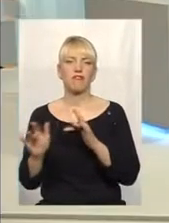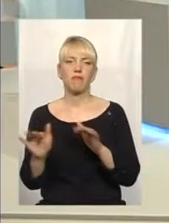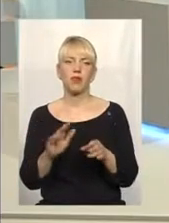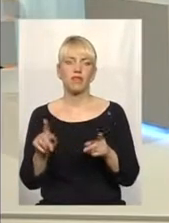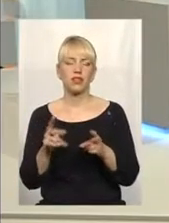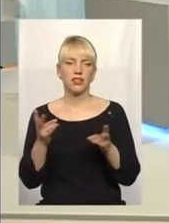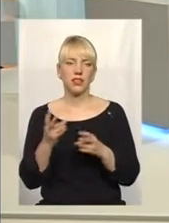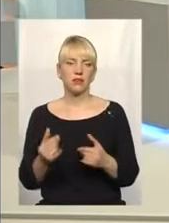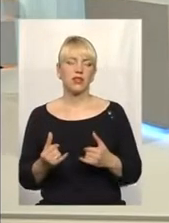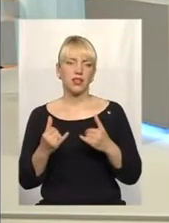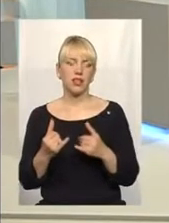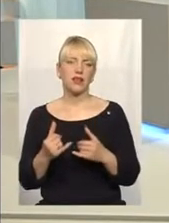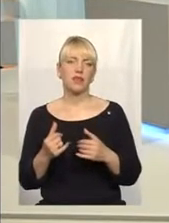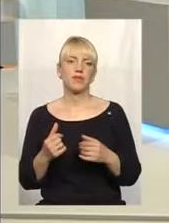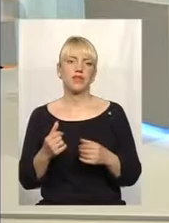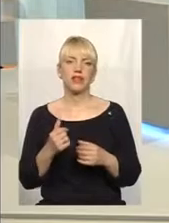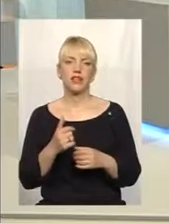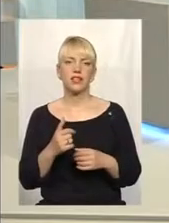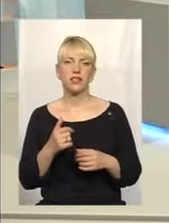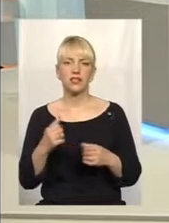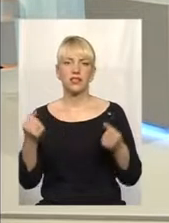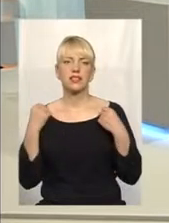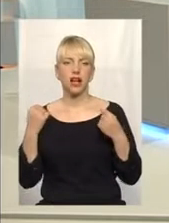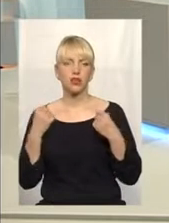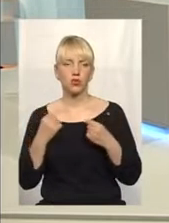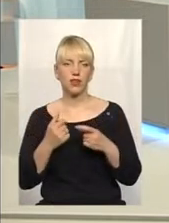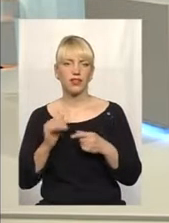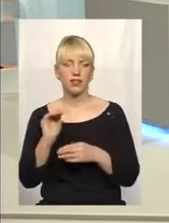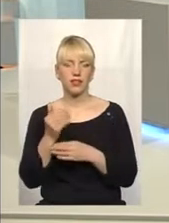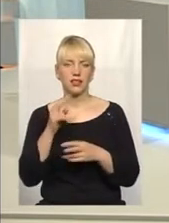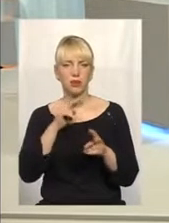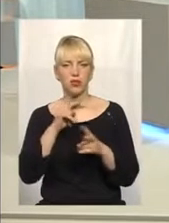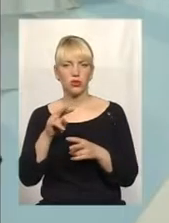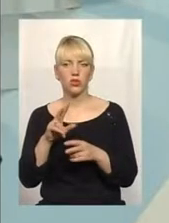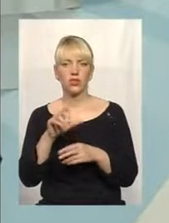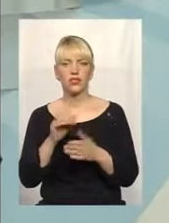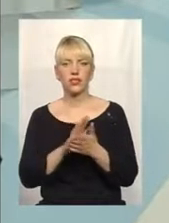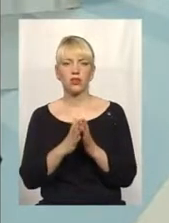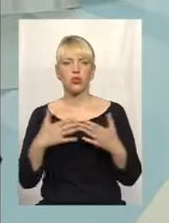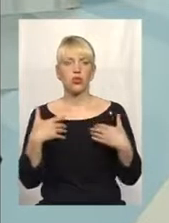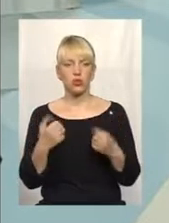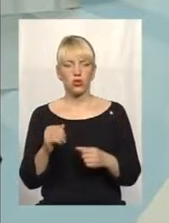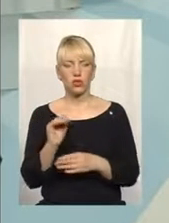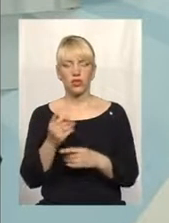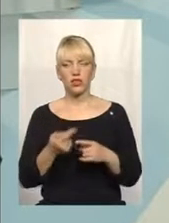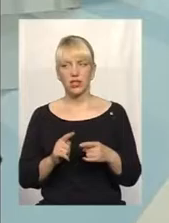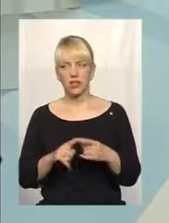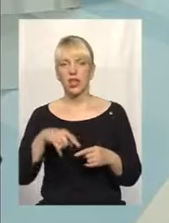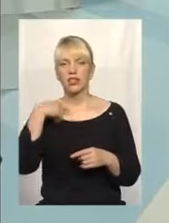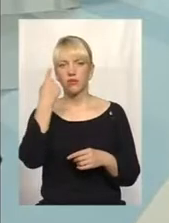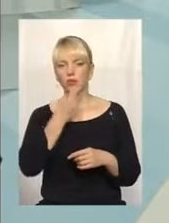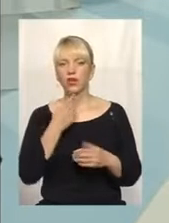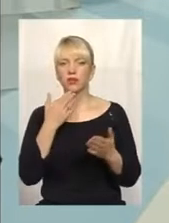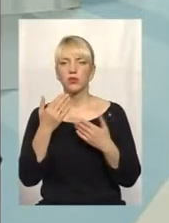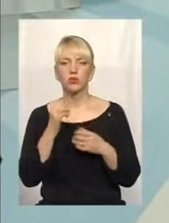для згартування дитини. Це щоденний моніторинг за станом здоров'я дитини. Це індивідуальний підхід